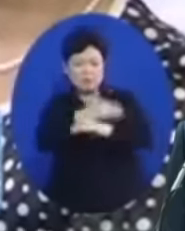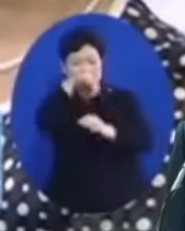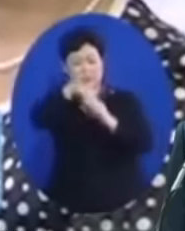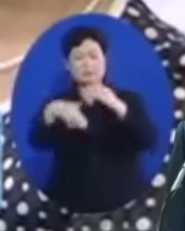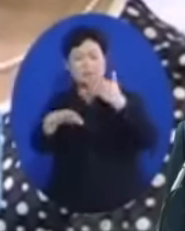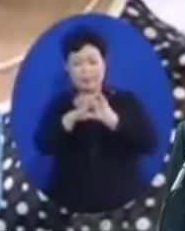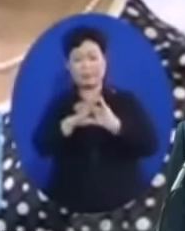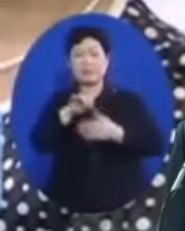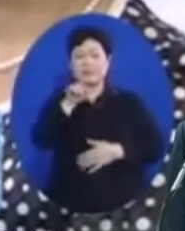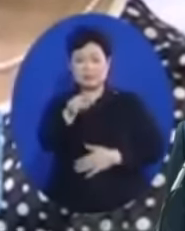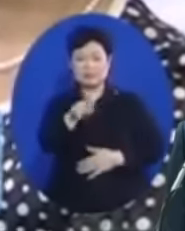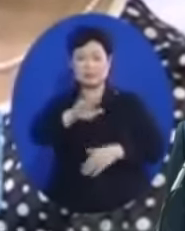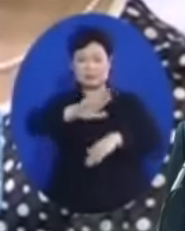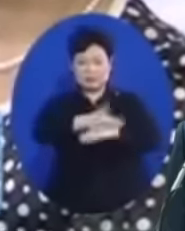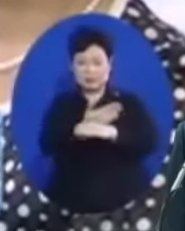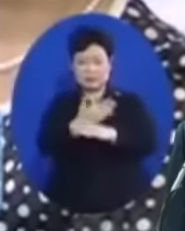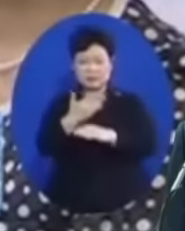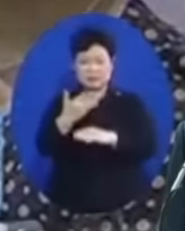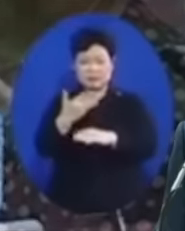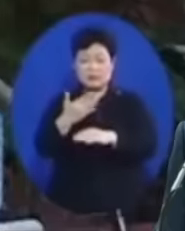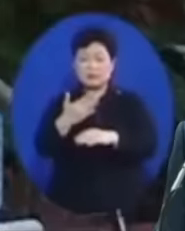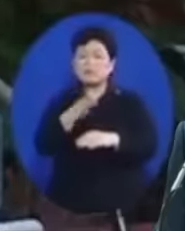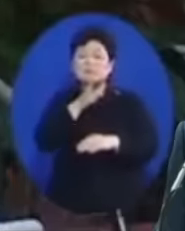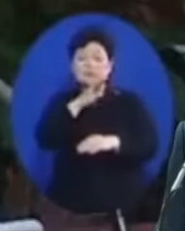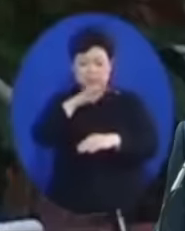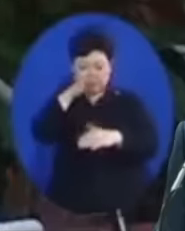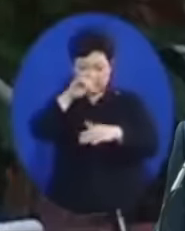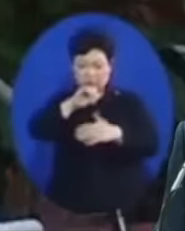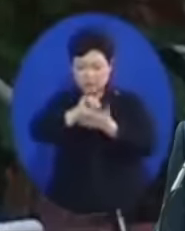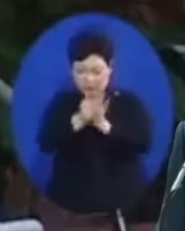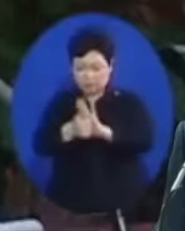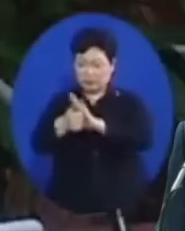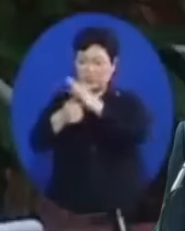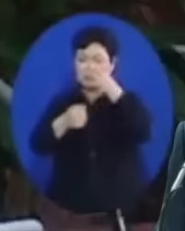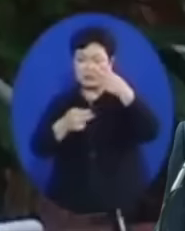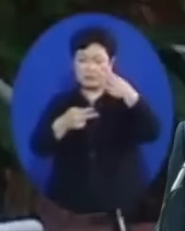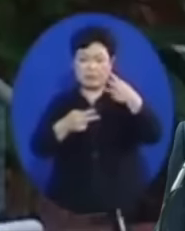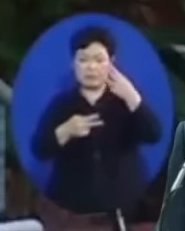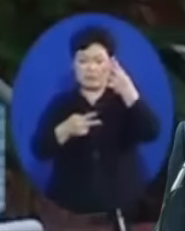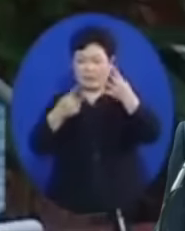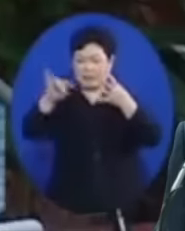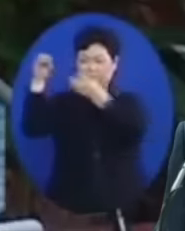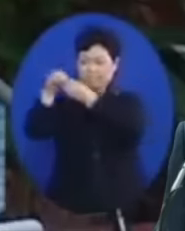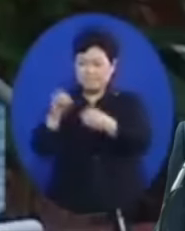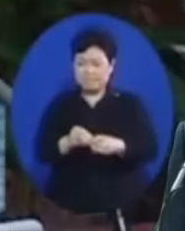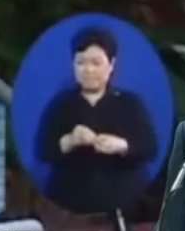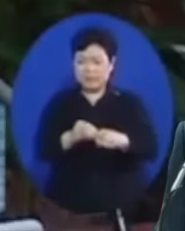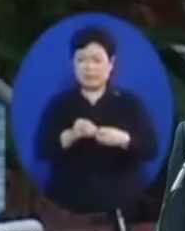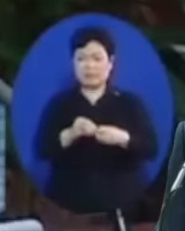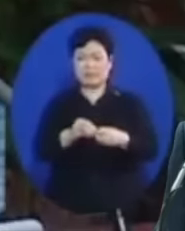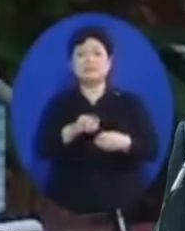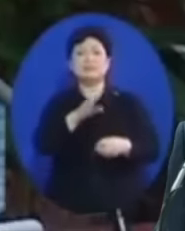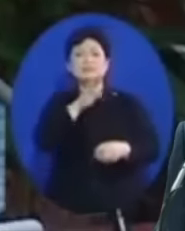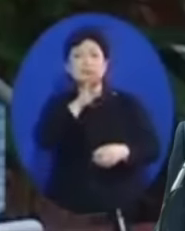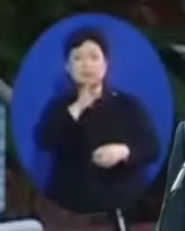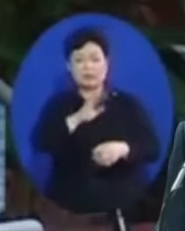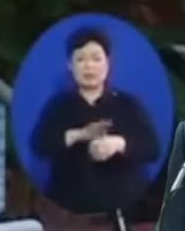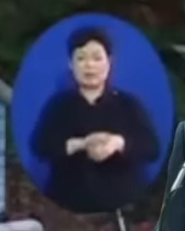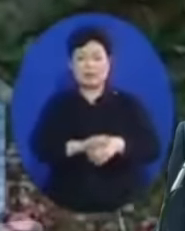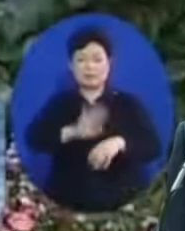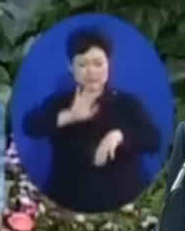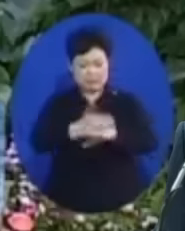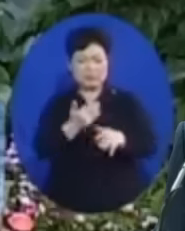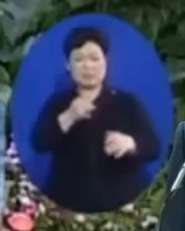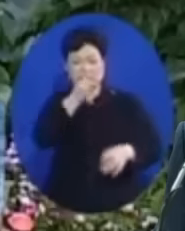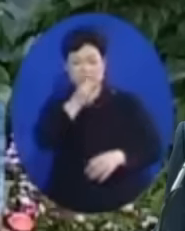심어놓으면 그것이 자식의 3, 4대까지 나가고 부모가 잘 심어놓으면 자식 천대까지 축복이 임한다고 하는